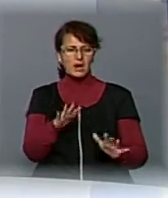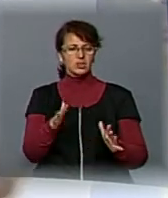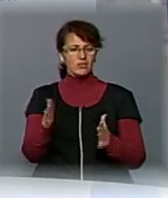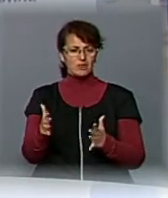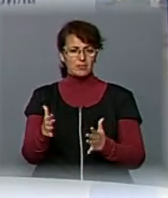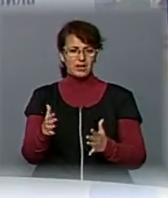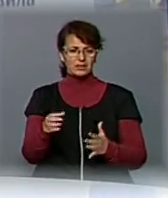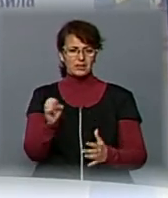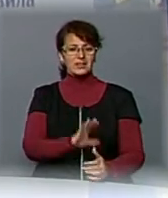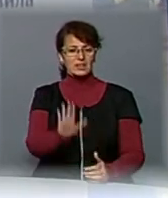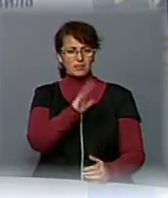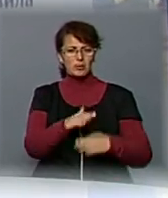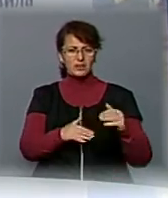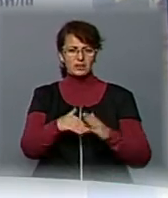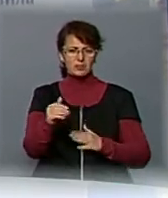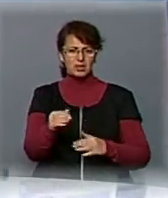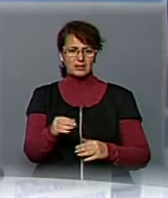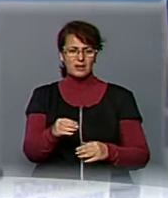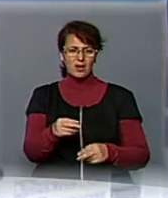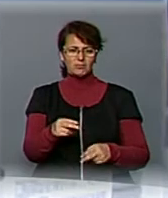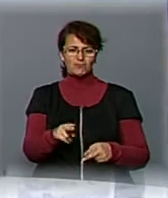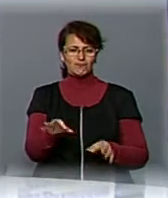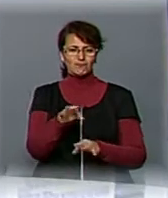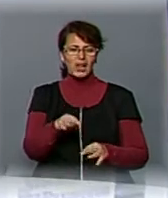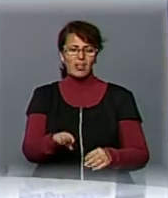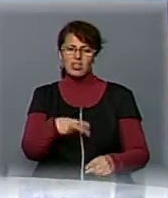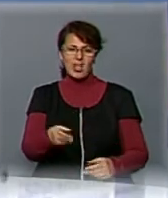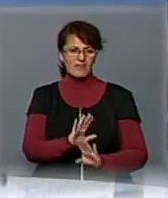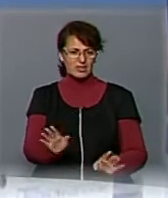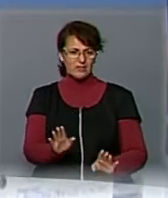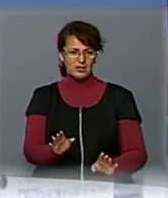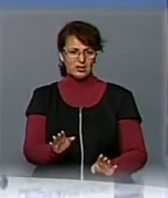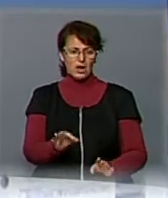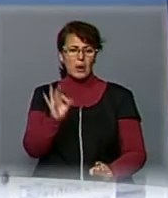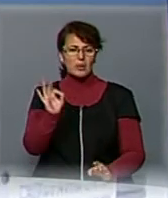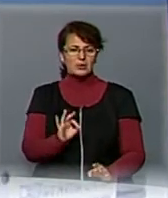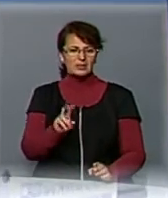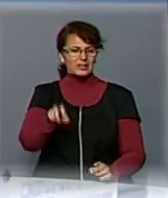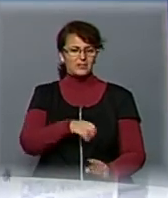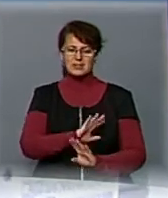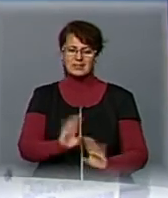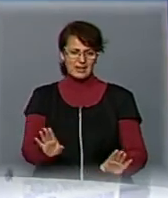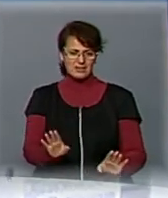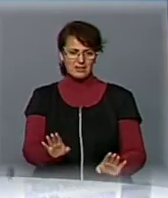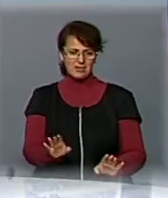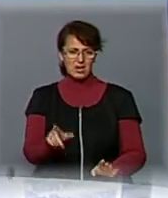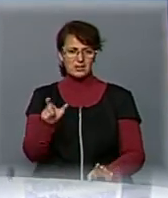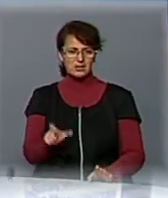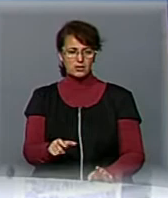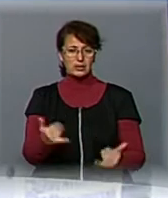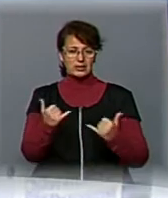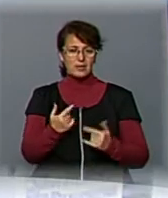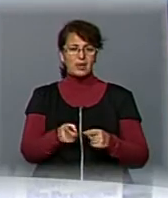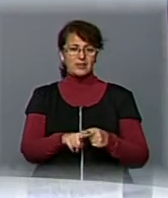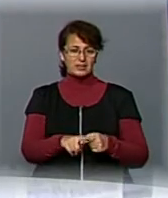це європейська практика не видавати решти. Будь-якої додаткової комісії не відбувається, не знімається з користувача. Тобто для мене